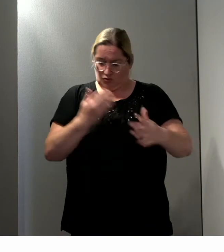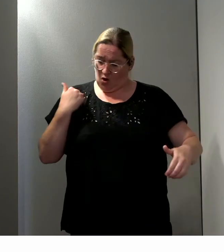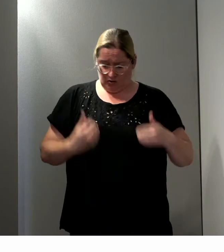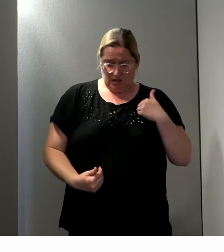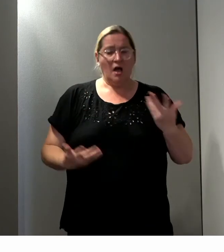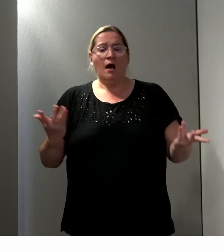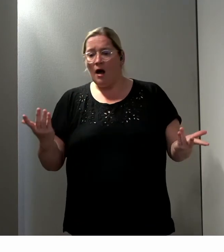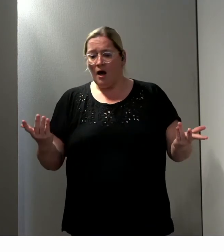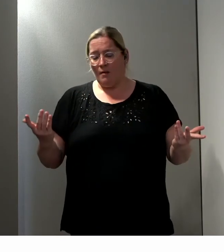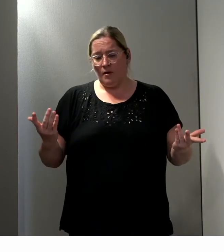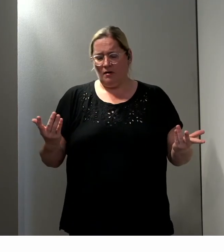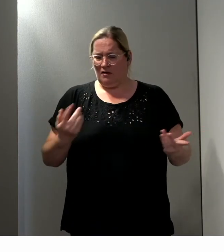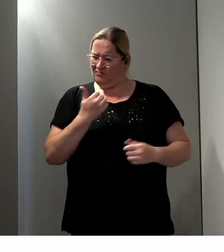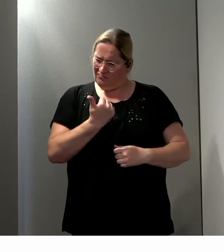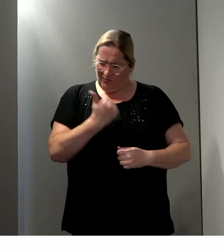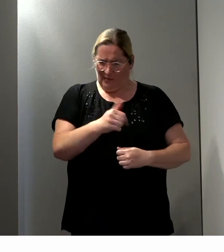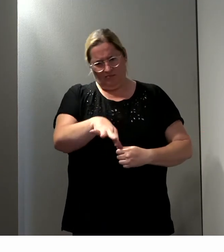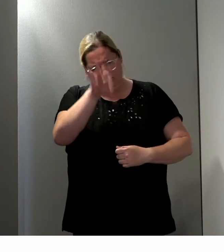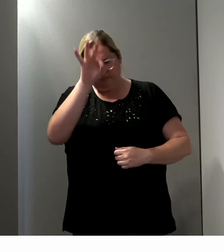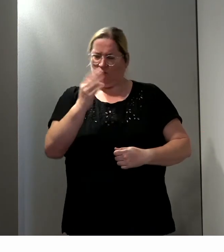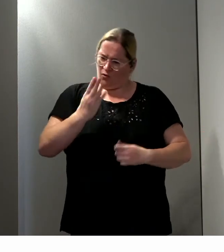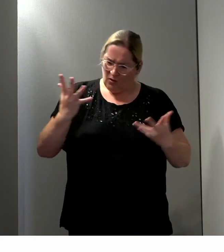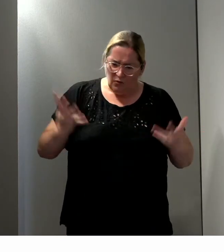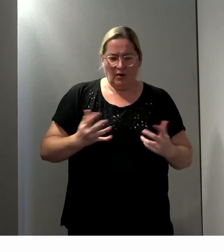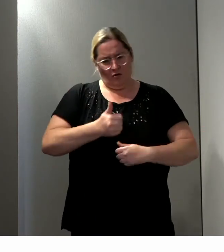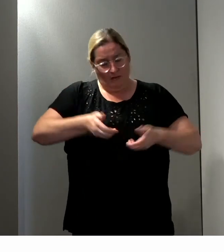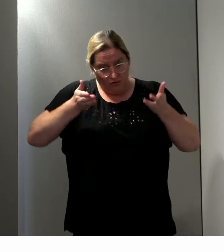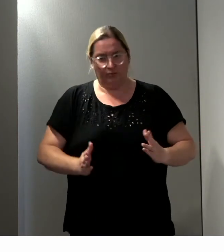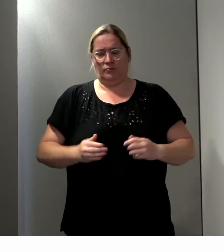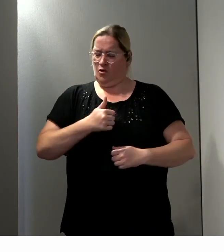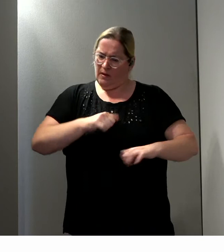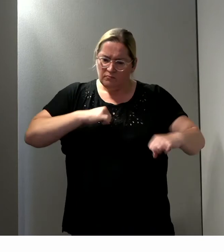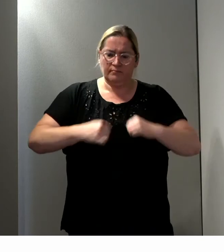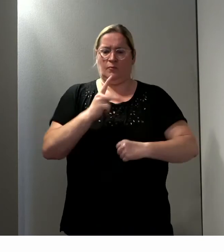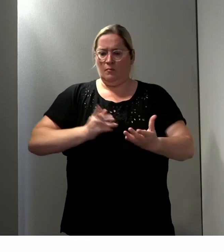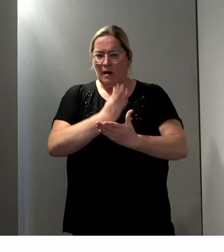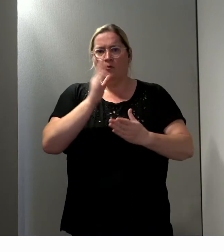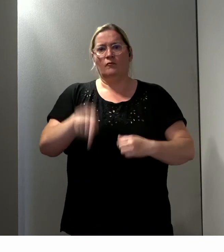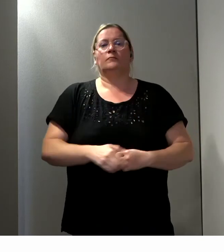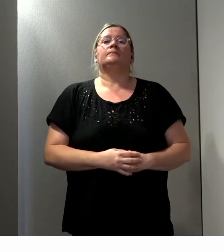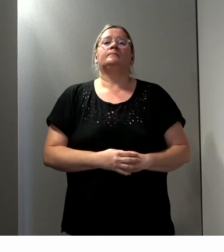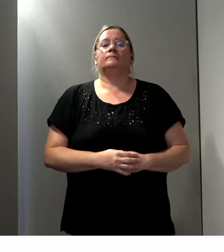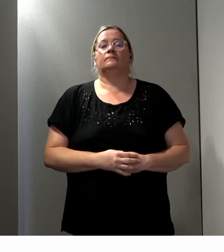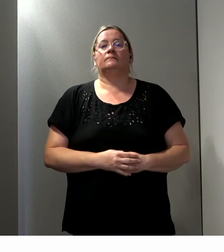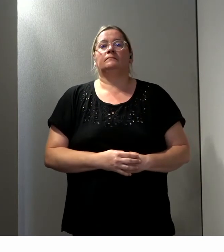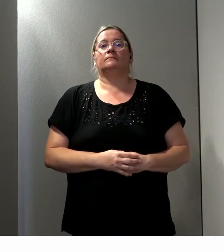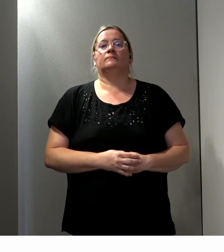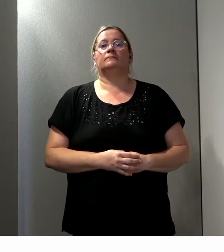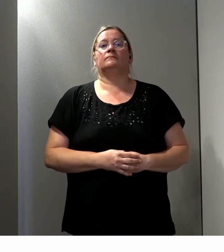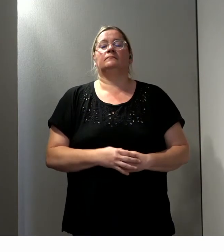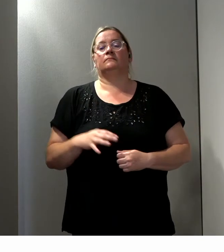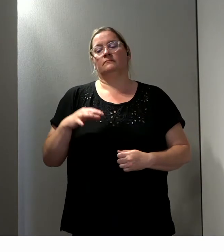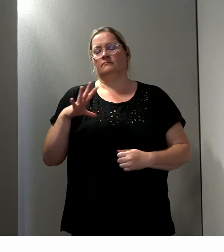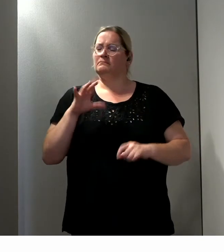de se dire qu'est-ce qui me va et de quoi j'ai besoin. Et c'est à eux de décider, c'est eux les acteurs de leur parcours. Vous touchez du doigt un paradoxe